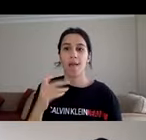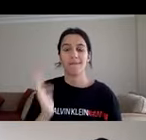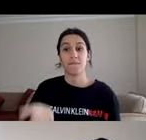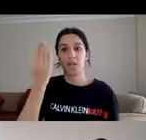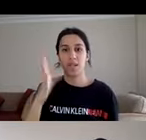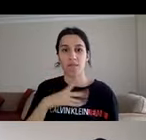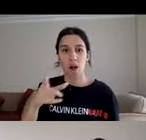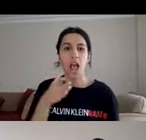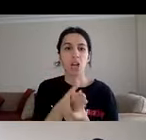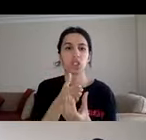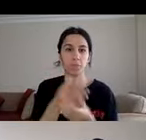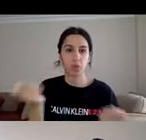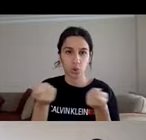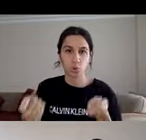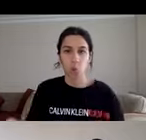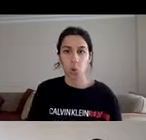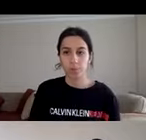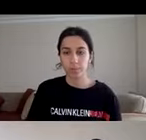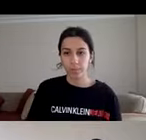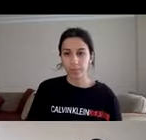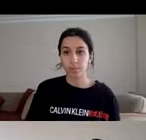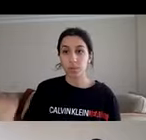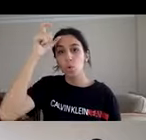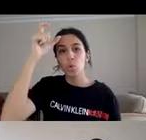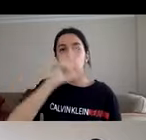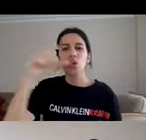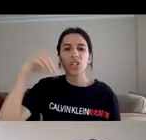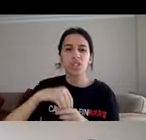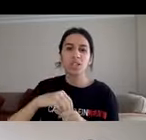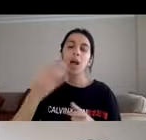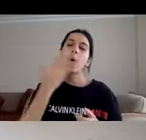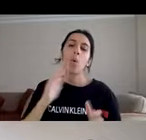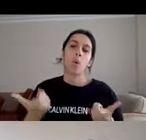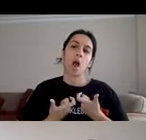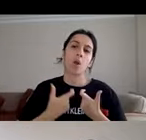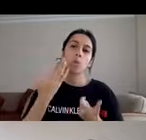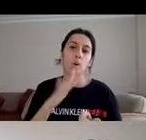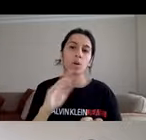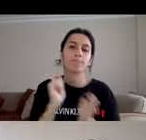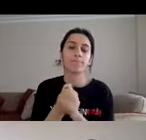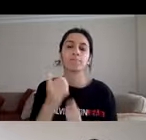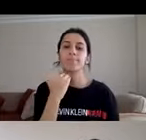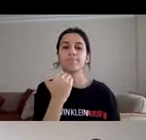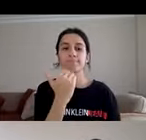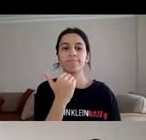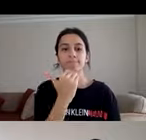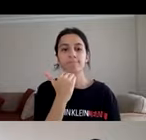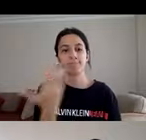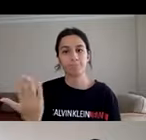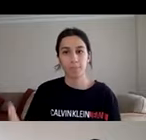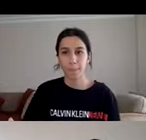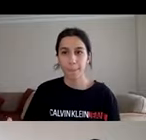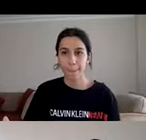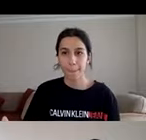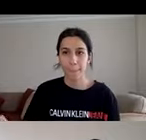için harekete geçtiğini söyleyebilirim. Türkiye'de henüz yasal düzenleme yok. Evet, bunu bir türlü değiştiremiyorum bu slaytta. Yani geçtiğimiz